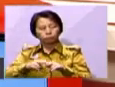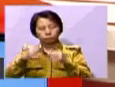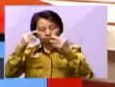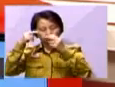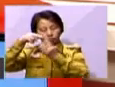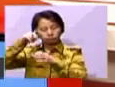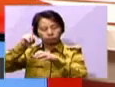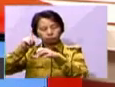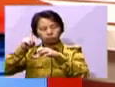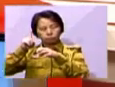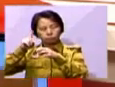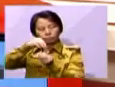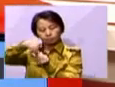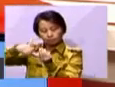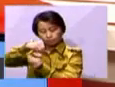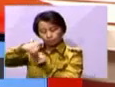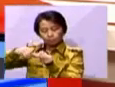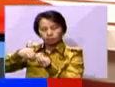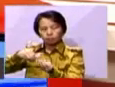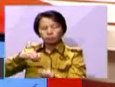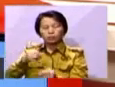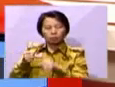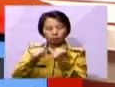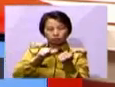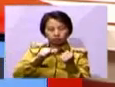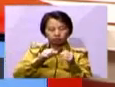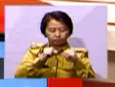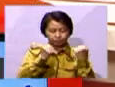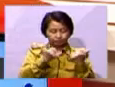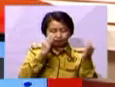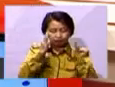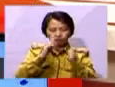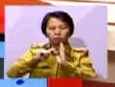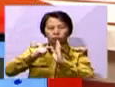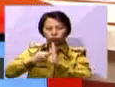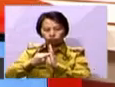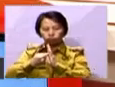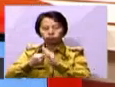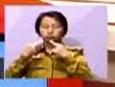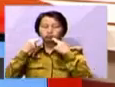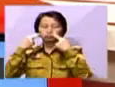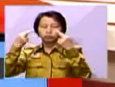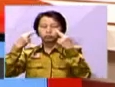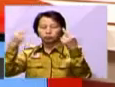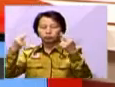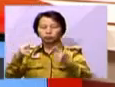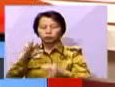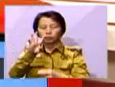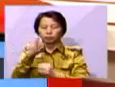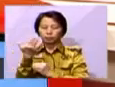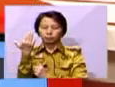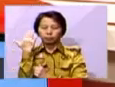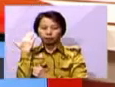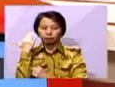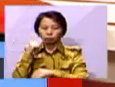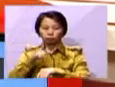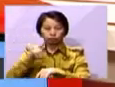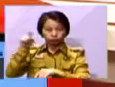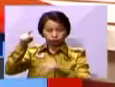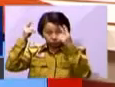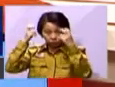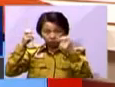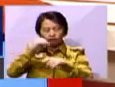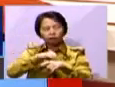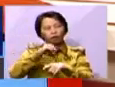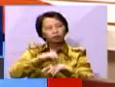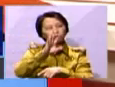Makkah Metro Zhoutan Line oleh Prasarana Malaysia Berhad di Makkah bermula secara rasmi 4 pagi tadi waktu tempatan atau